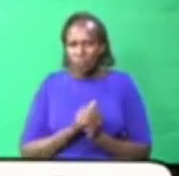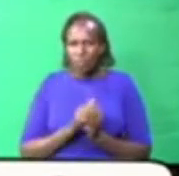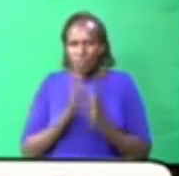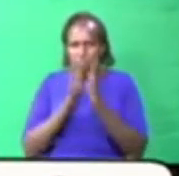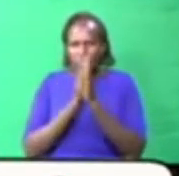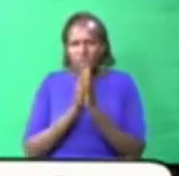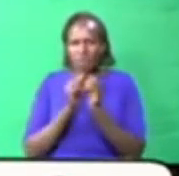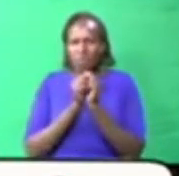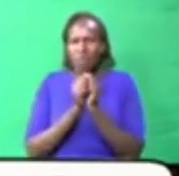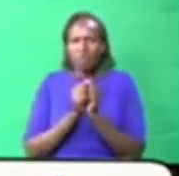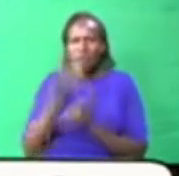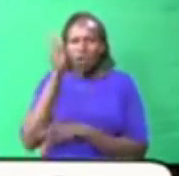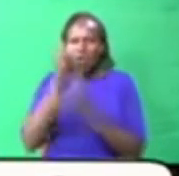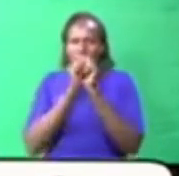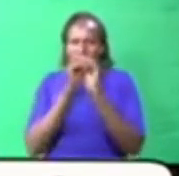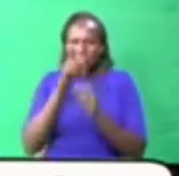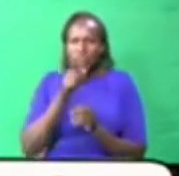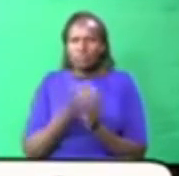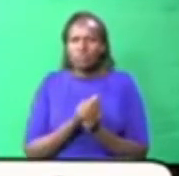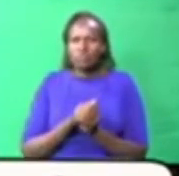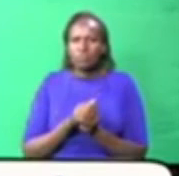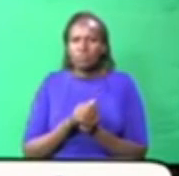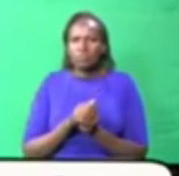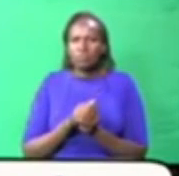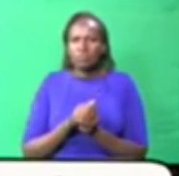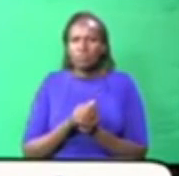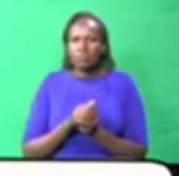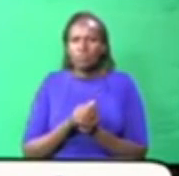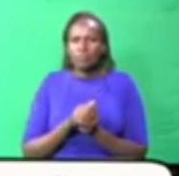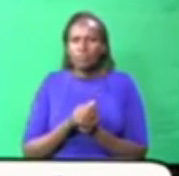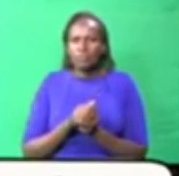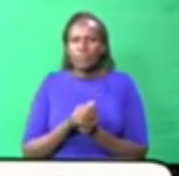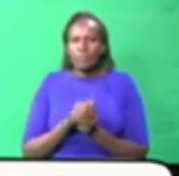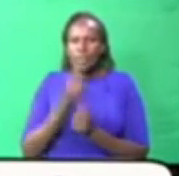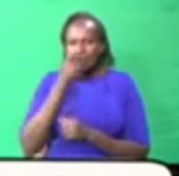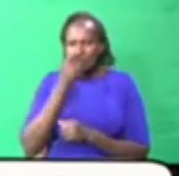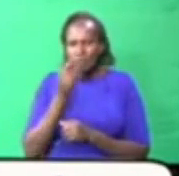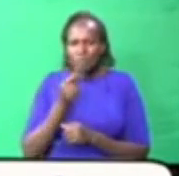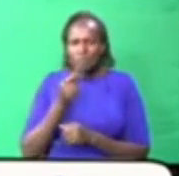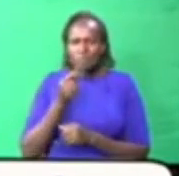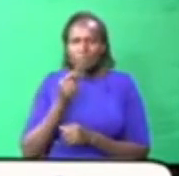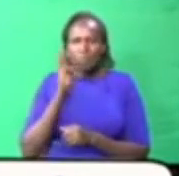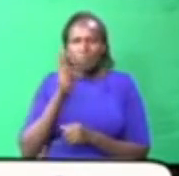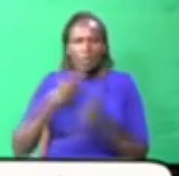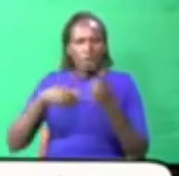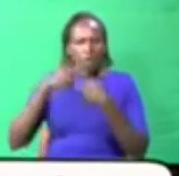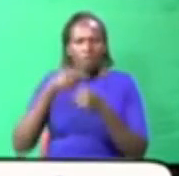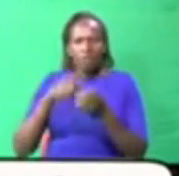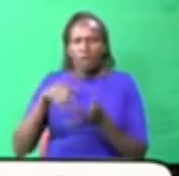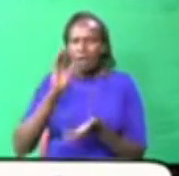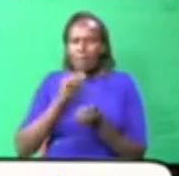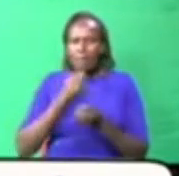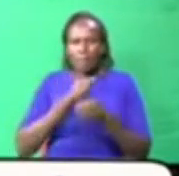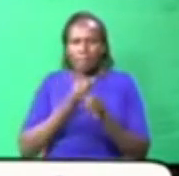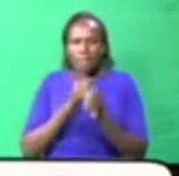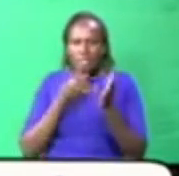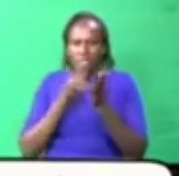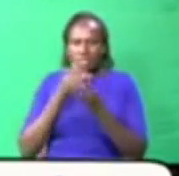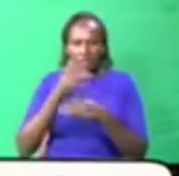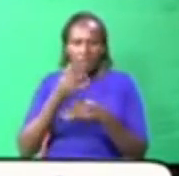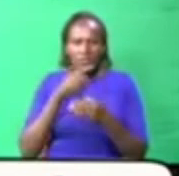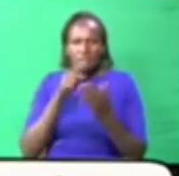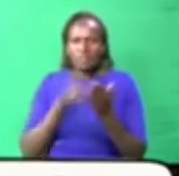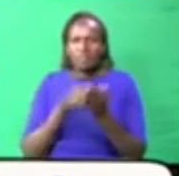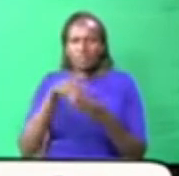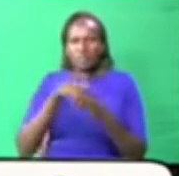pamoja. God bless you so much. Shalom. I'm here to declare we shall overcome, and we are making it even after this,